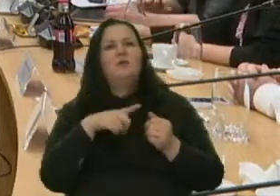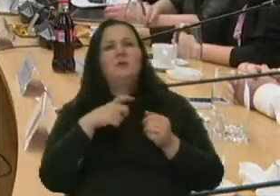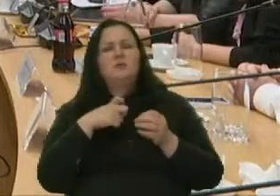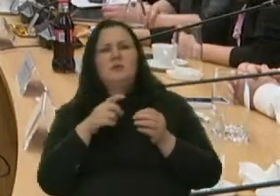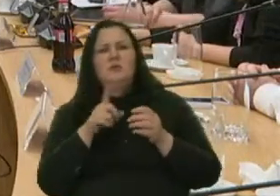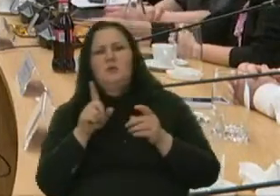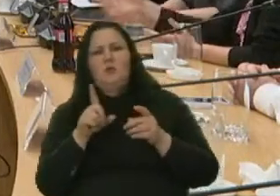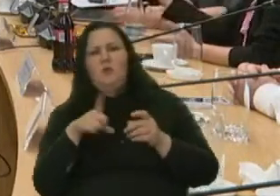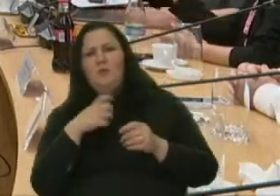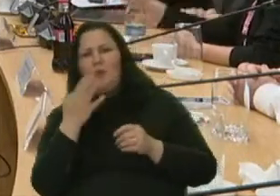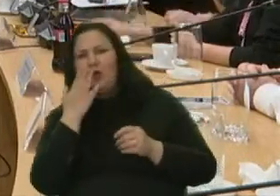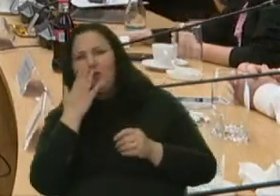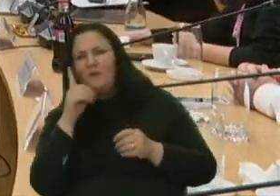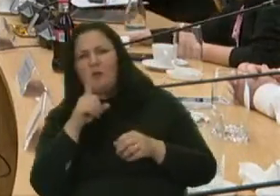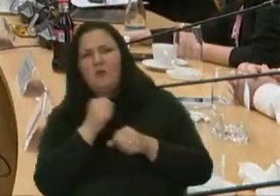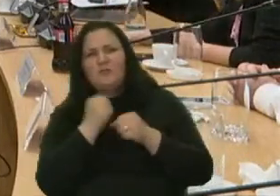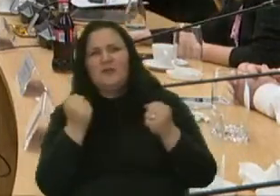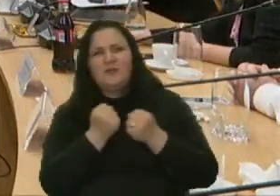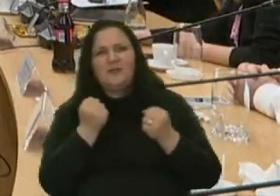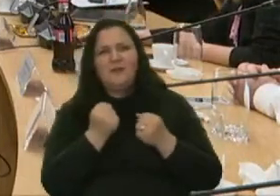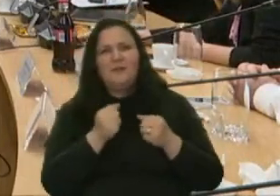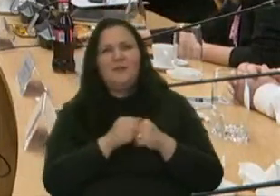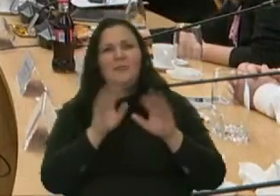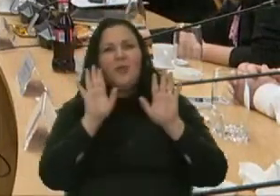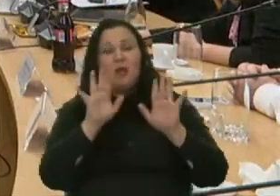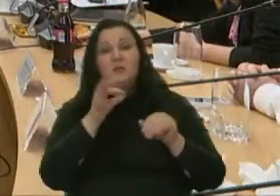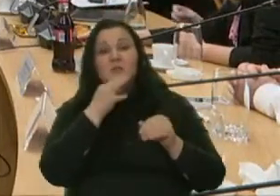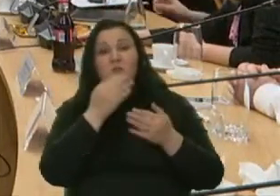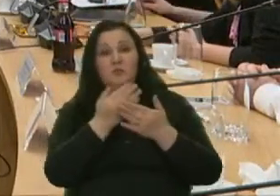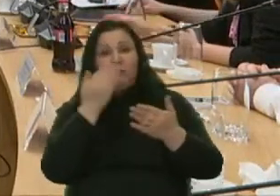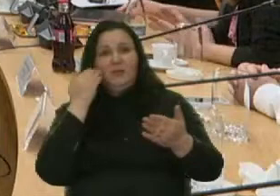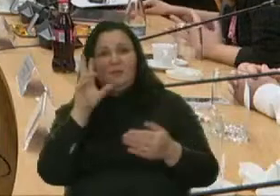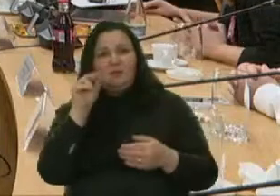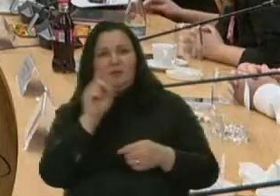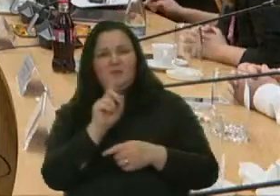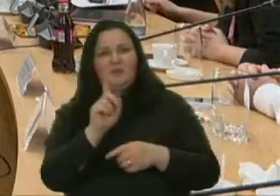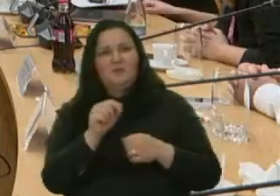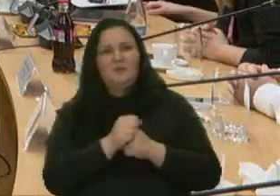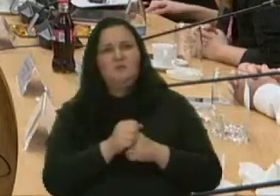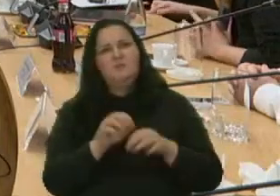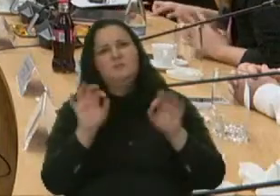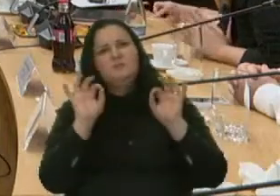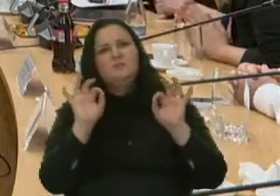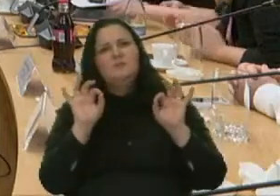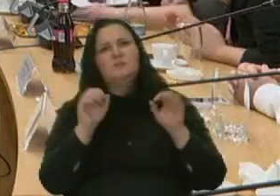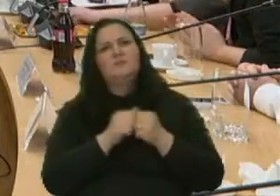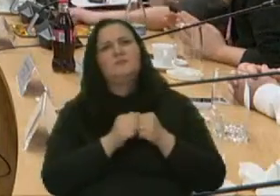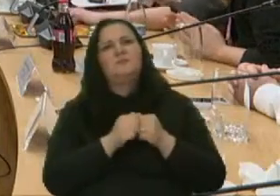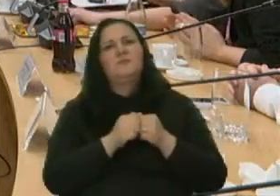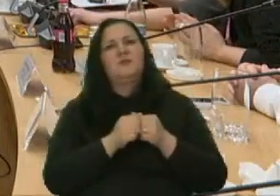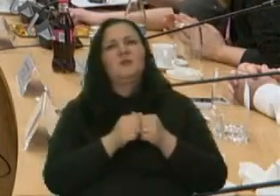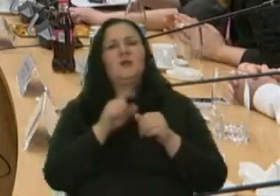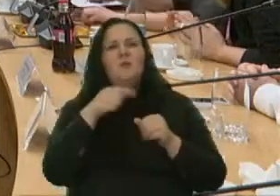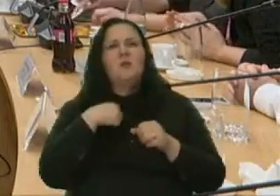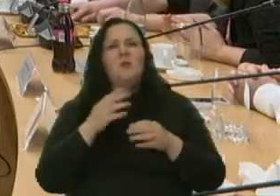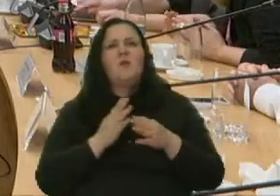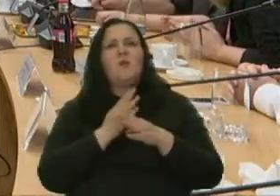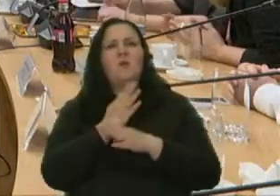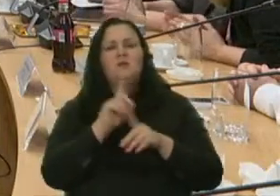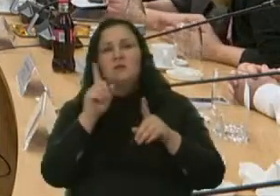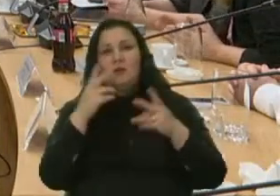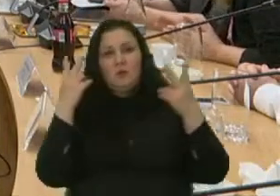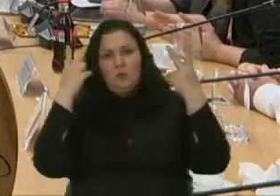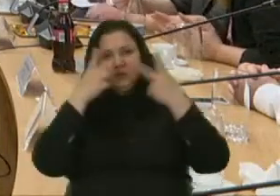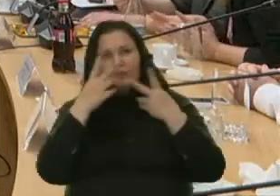lângă subiect că nu și fac treaba că i vai de mama lor asta a spus acum de jumătate de oră în regulă domnule tarce acuma chiar trebuie să intervin dacă nu